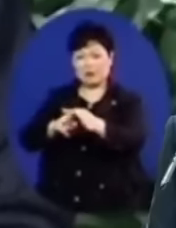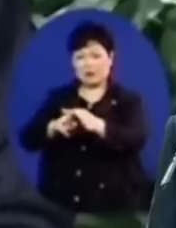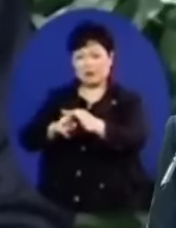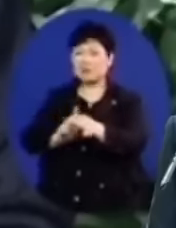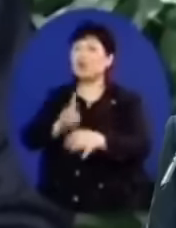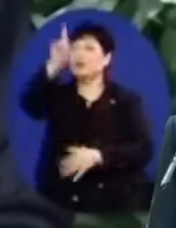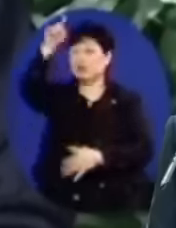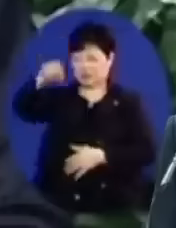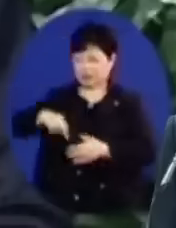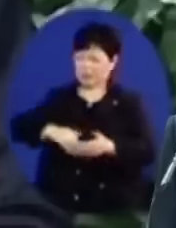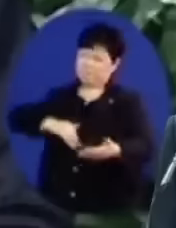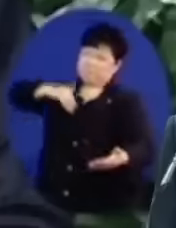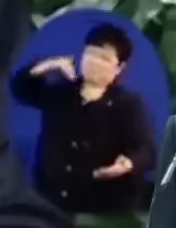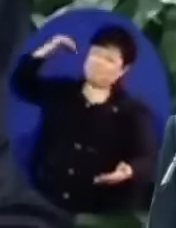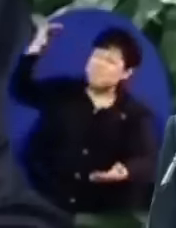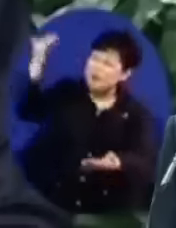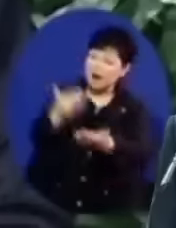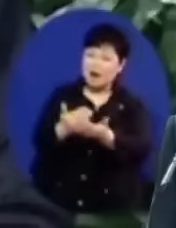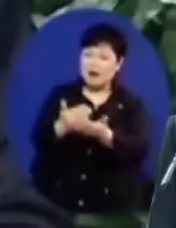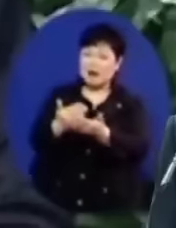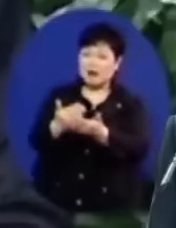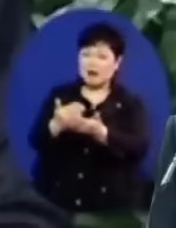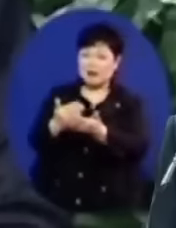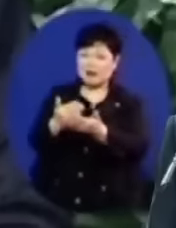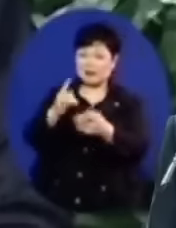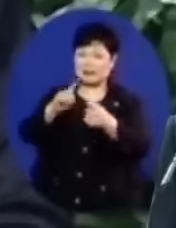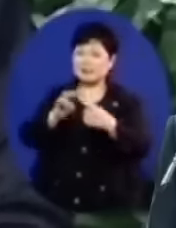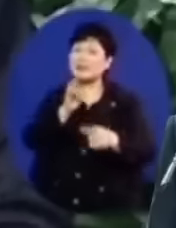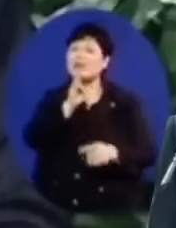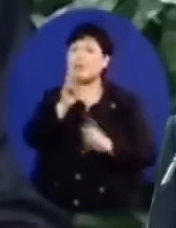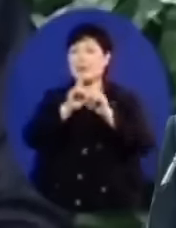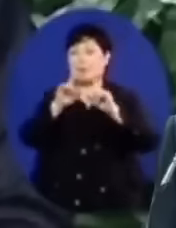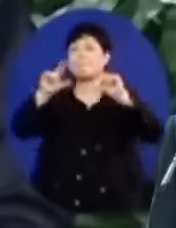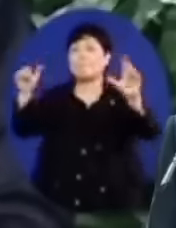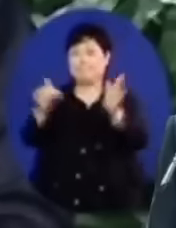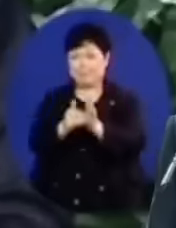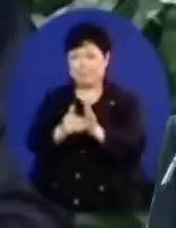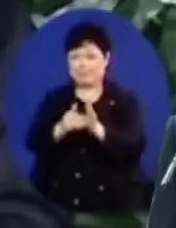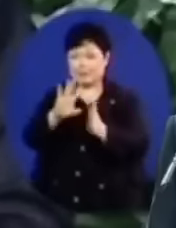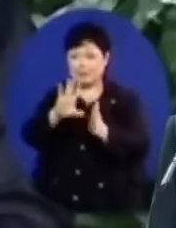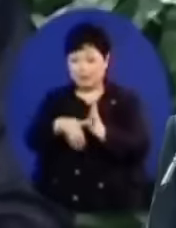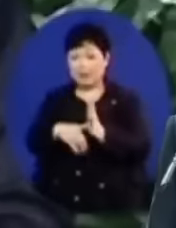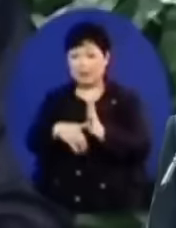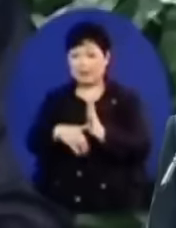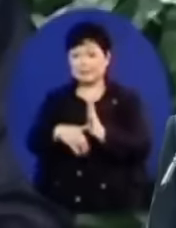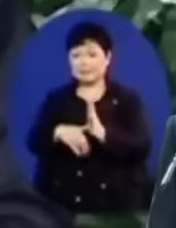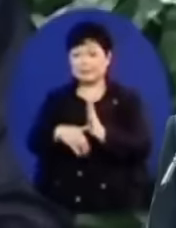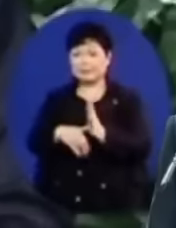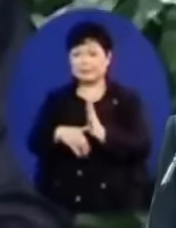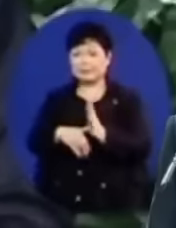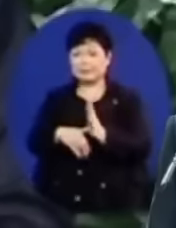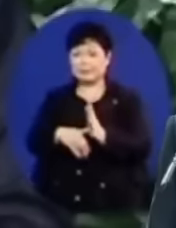천지에 가득할 것이라고 그렇게 예언했거든요. 그때